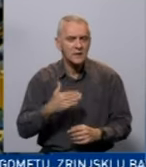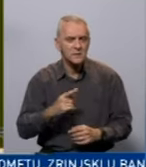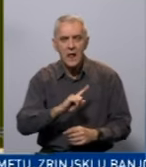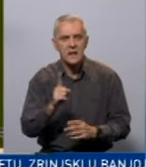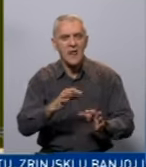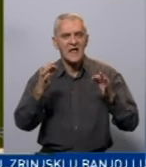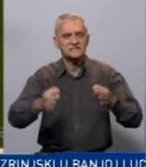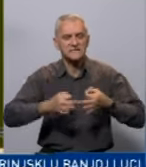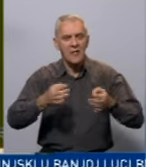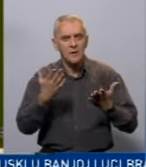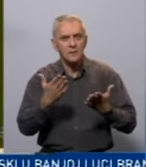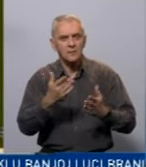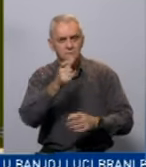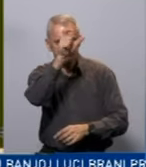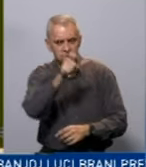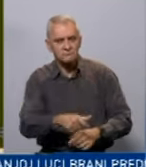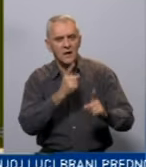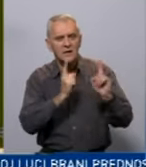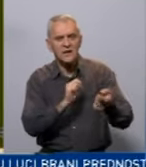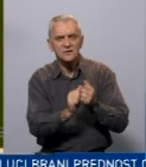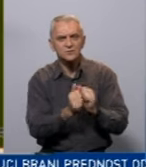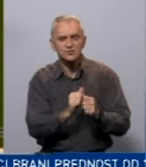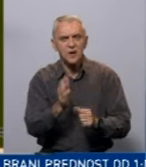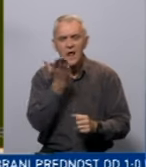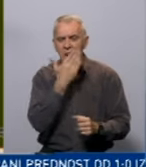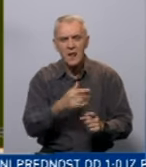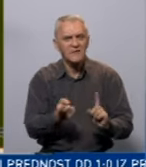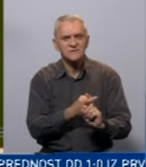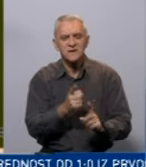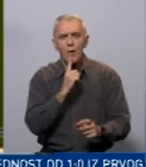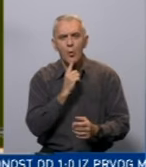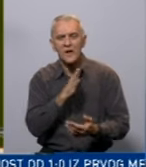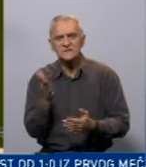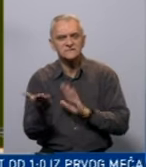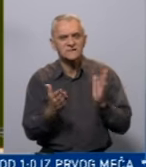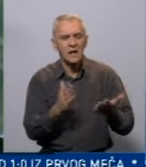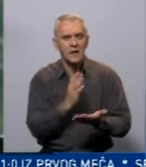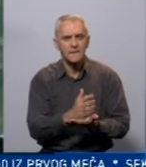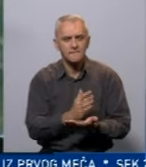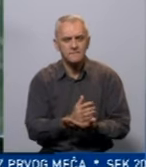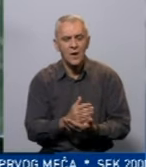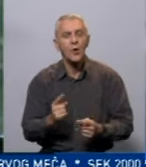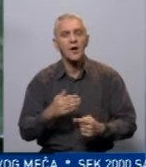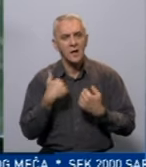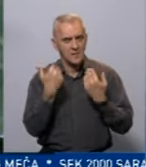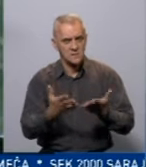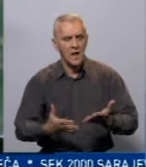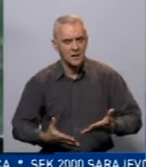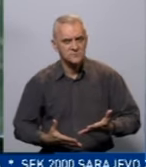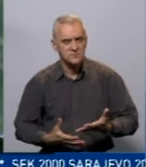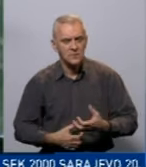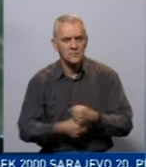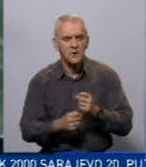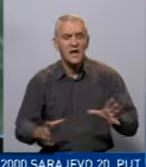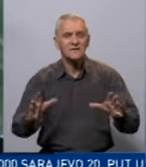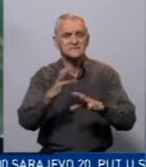ratni zločinci sa koji god strana oni da dolaze. Također se daje veliki podstrek zapravo